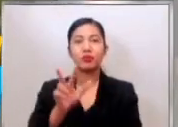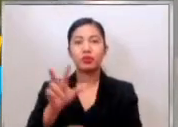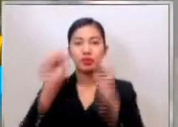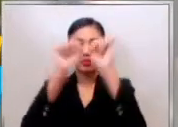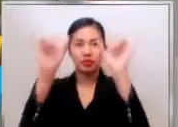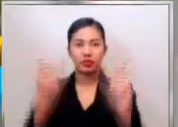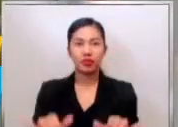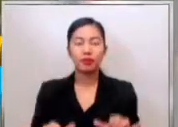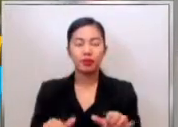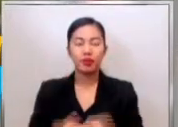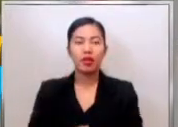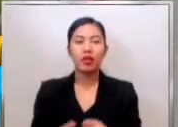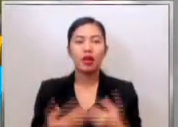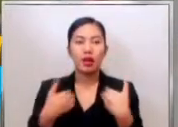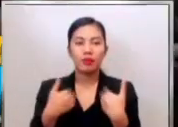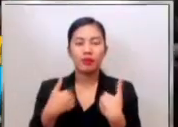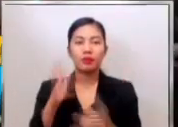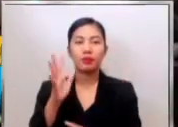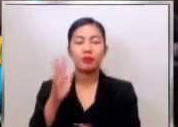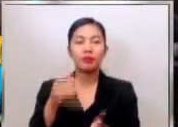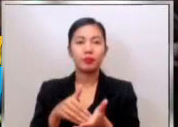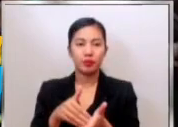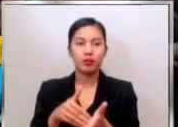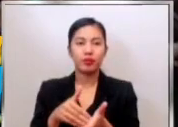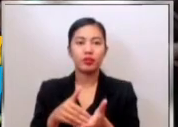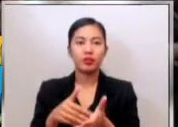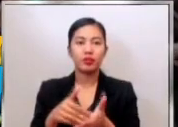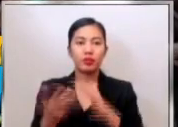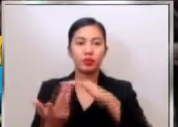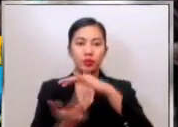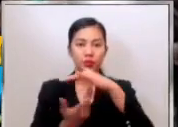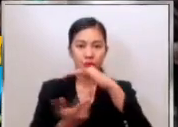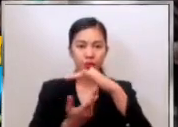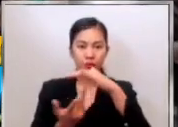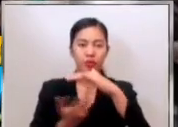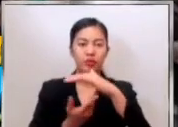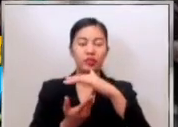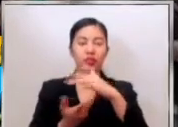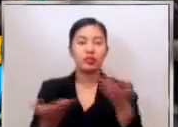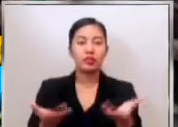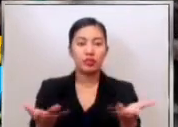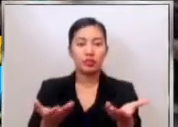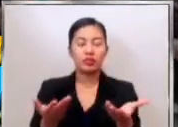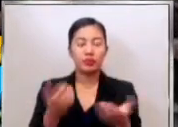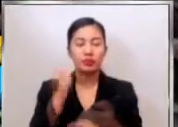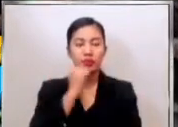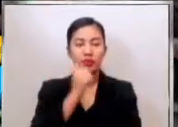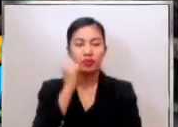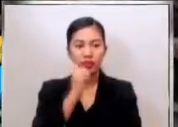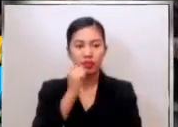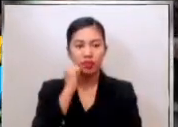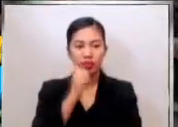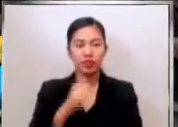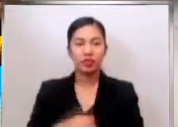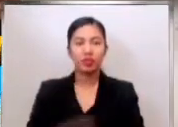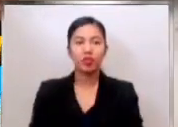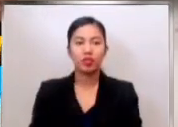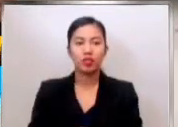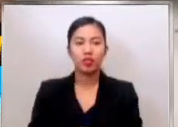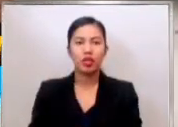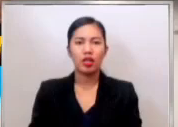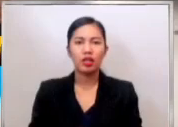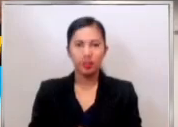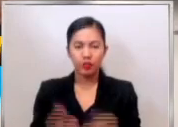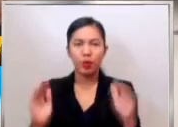pasahero ang kanilang nomomonitor dito kada araw. Doble na umuno yan kumpara sa datos noong nasa Alert Level 4 pa ang MTR na nasa